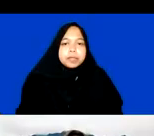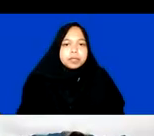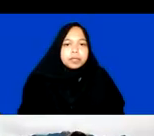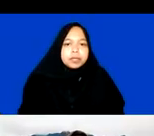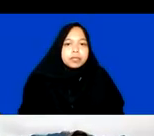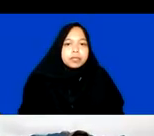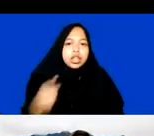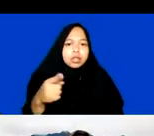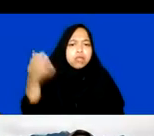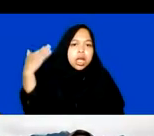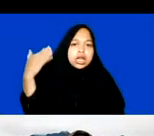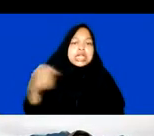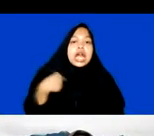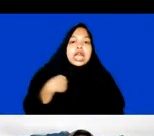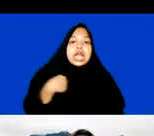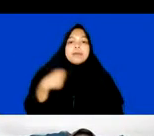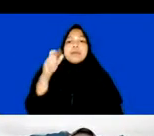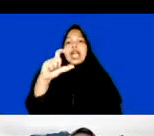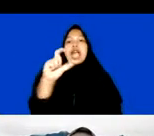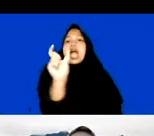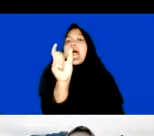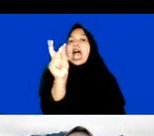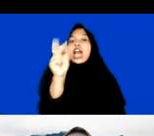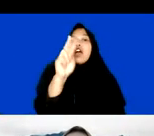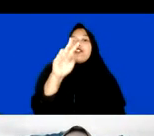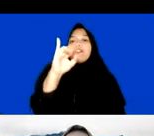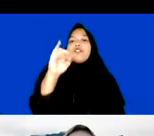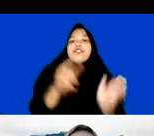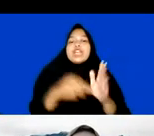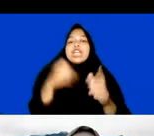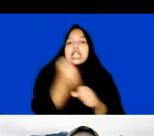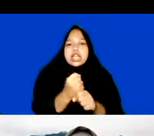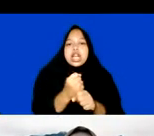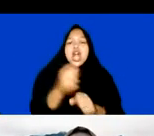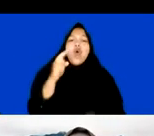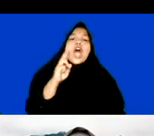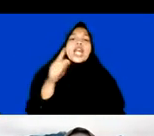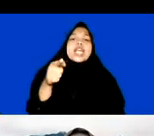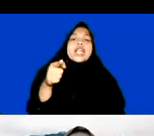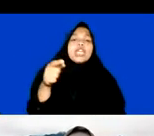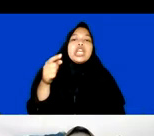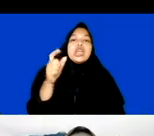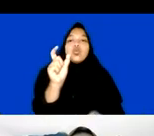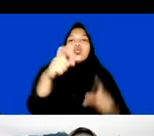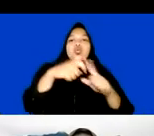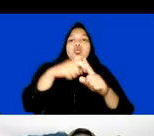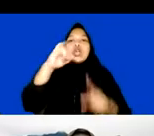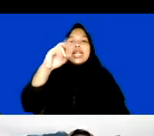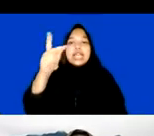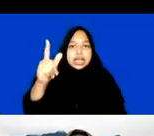Nah itu tadi saya carving. Oh. Untuk colornya saya itu diukir, itu kan dia timbul